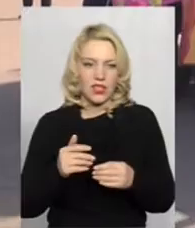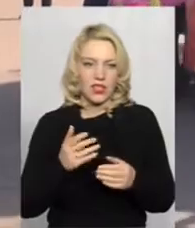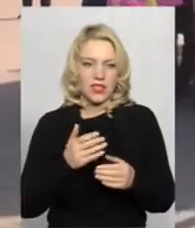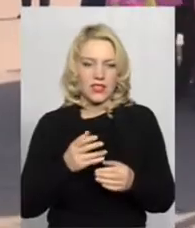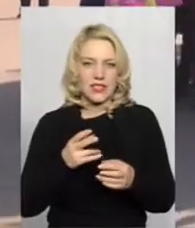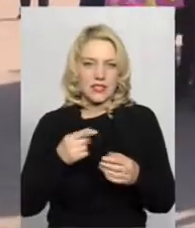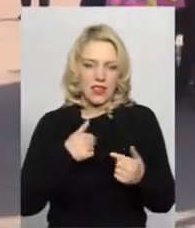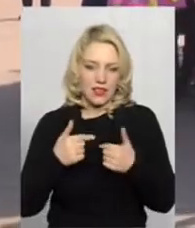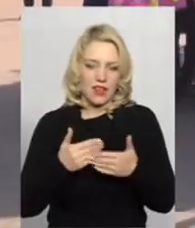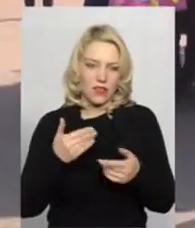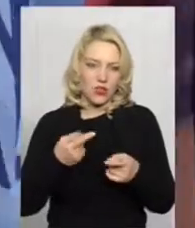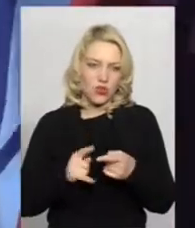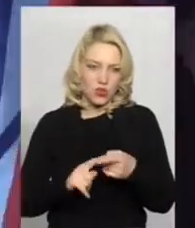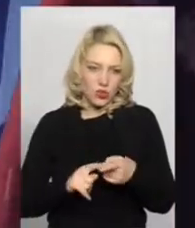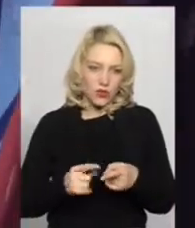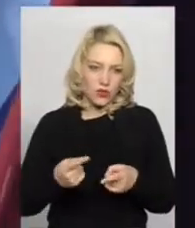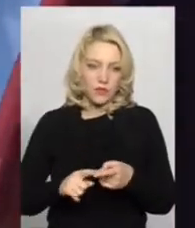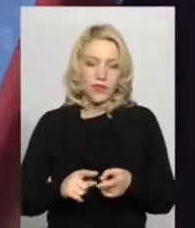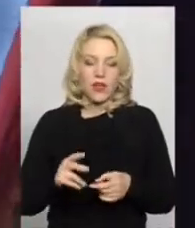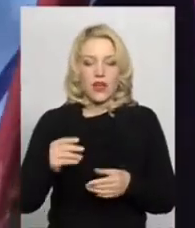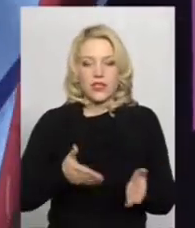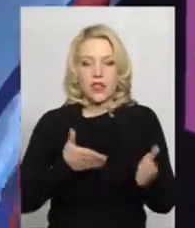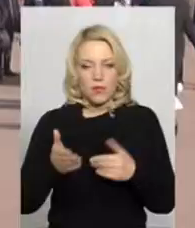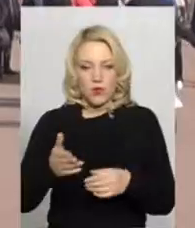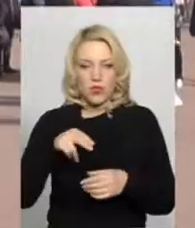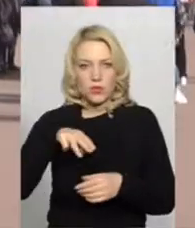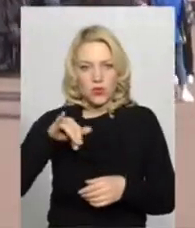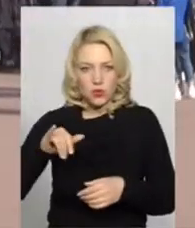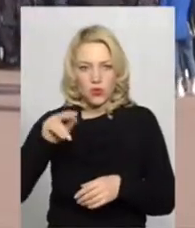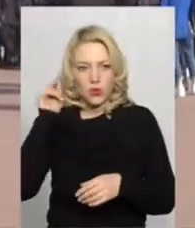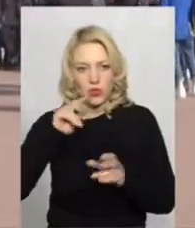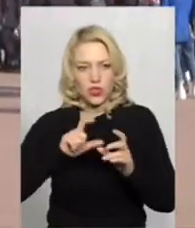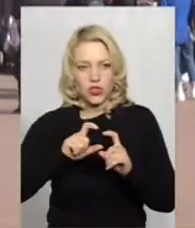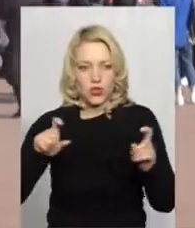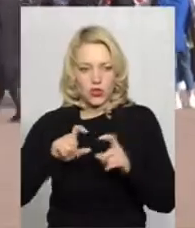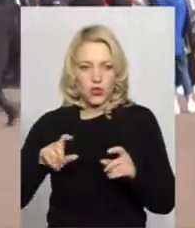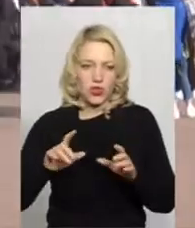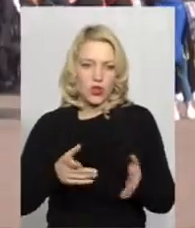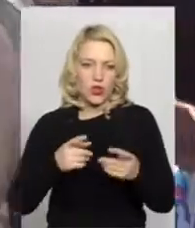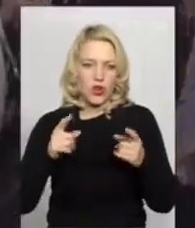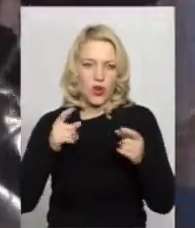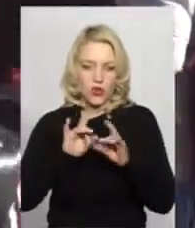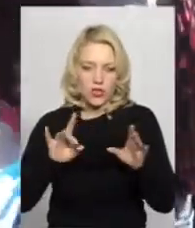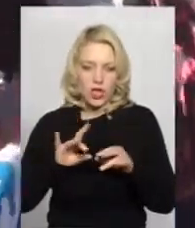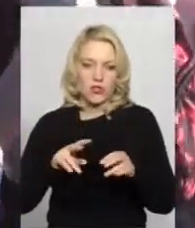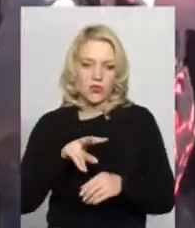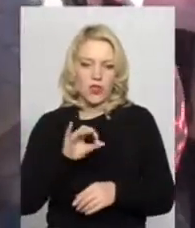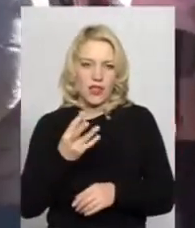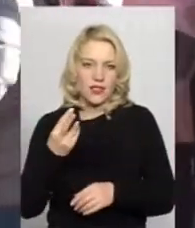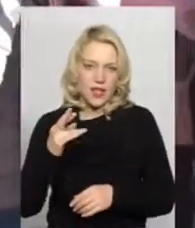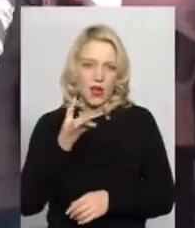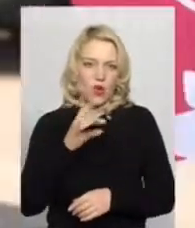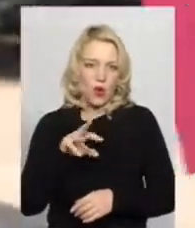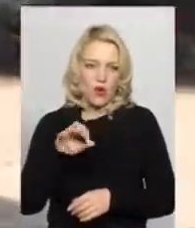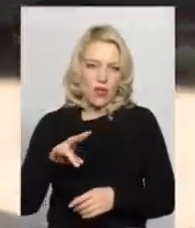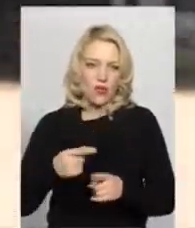акцію запрошували школярів та учнів закладів професійно-технічної освіти, розповідає організаторка Леся Романюк. Каже, ідея одягати рожевий одяг на